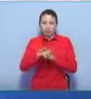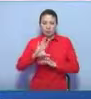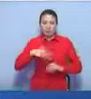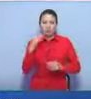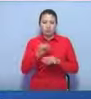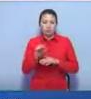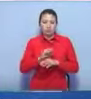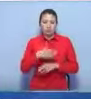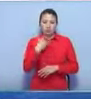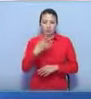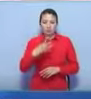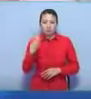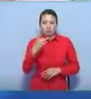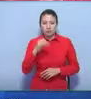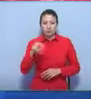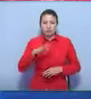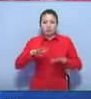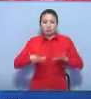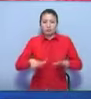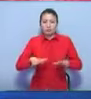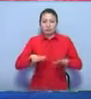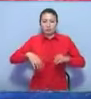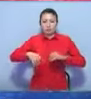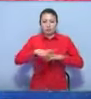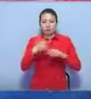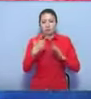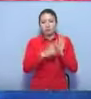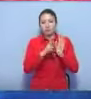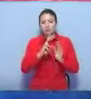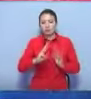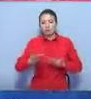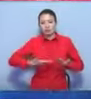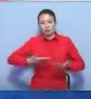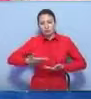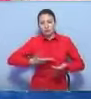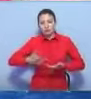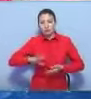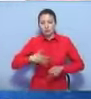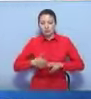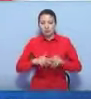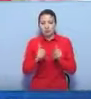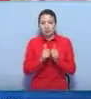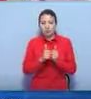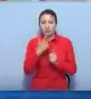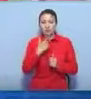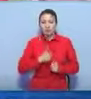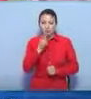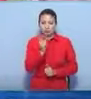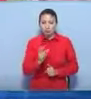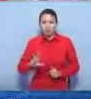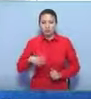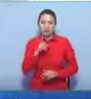таппаған соң 41-ші разъезд деп аталатын аймаққа дейінгі 8 шақырым жолда жаяу жүріп келеді. Қасында әскери қызметкер де